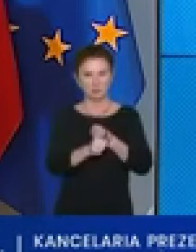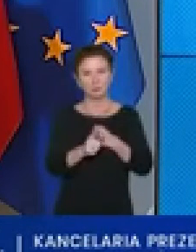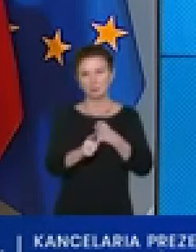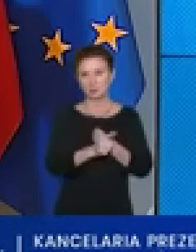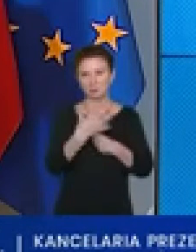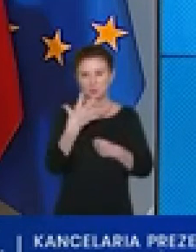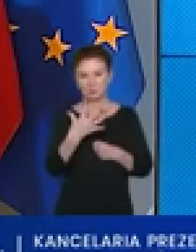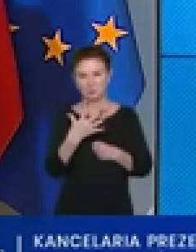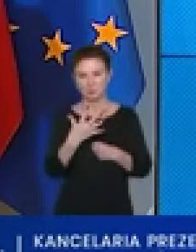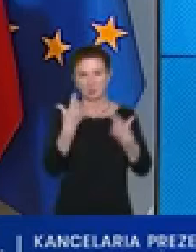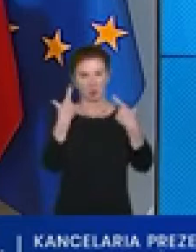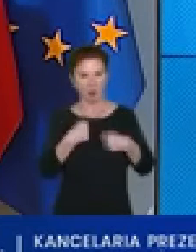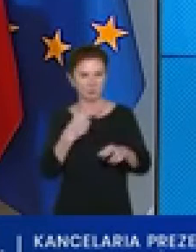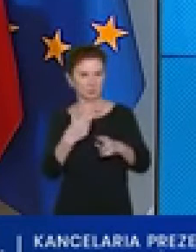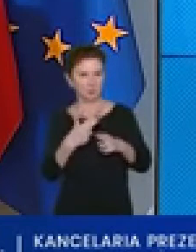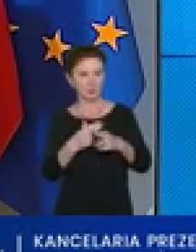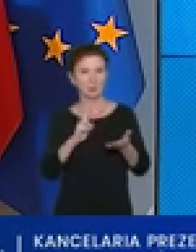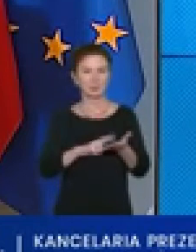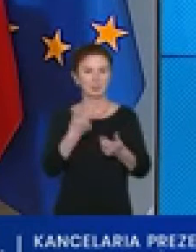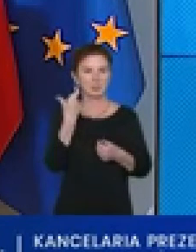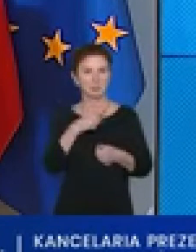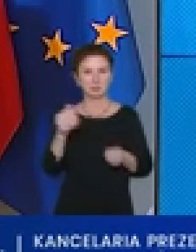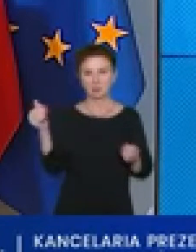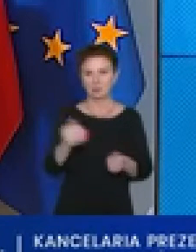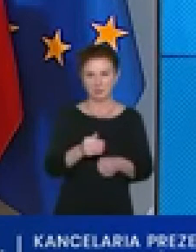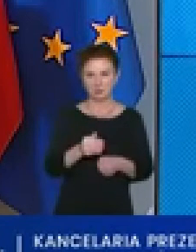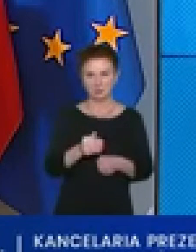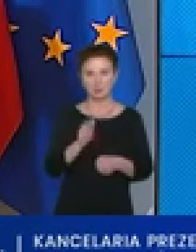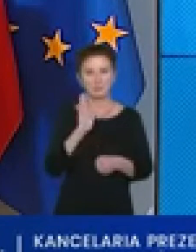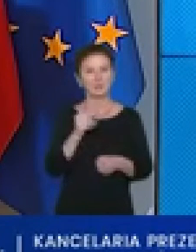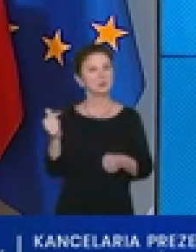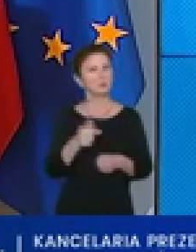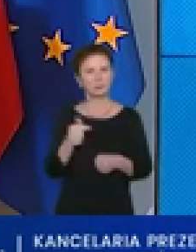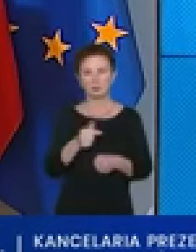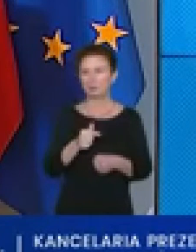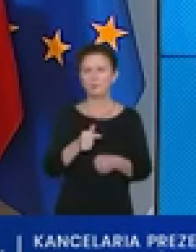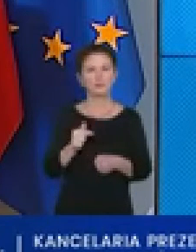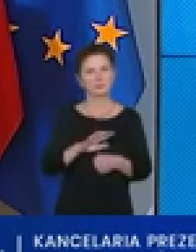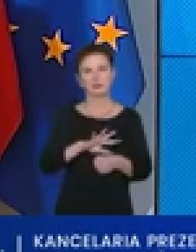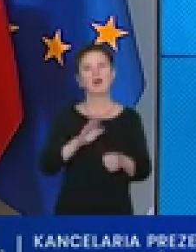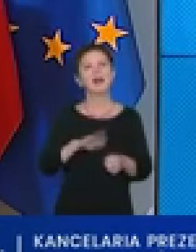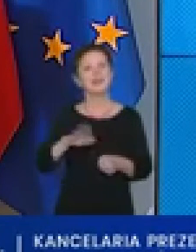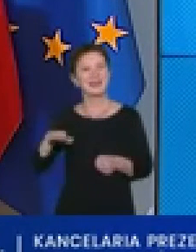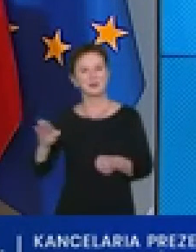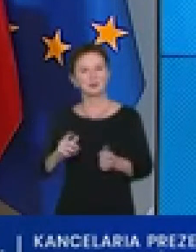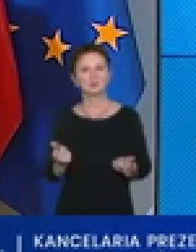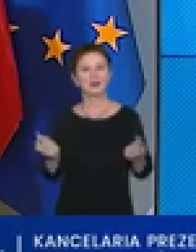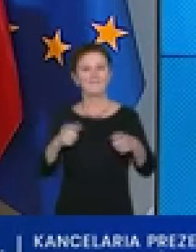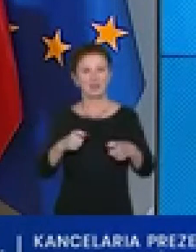70-75 przypadków na 100 tysięcy, to będziemy musieli wdrożyć zasady narodowej kwarantanny. Bardzo